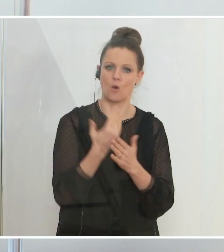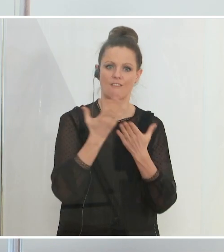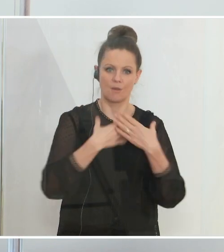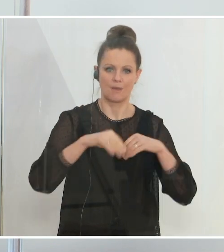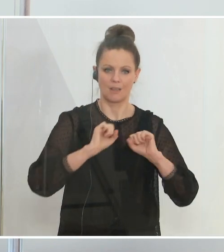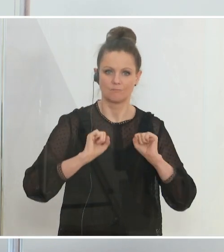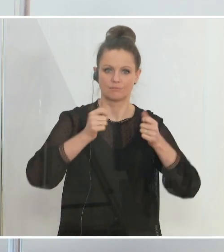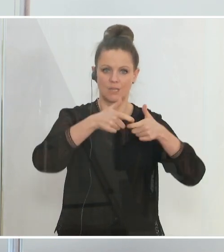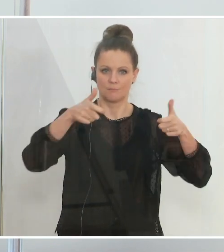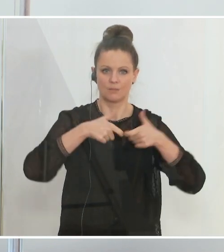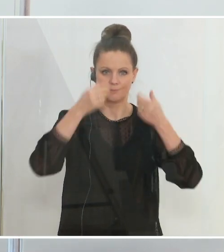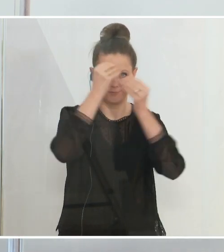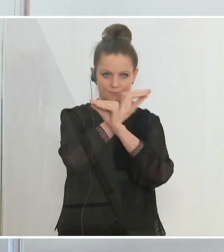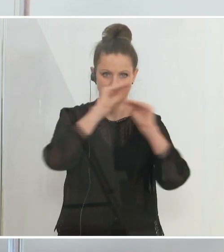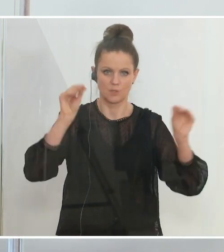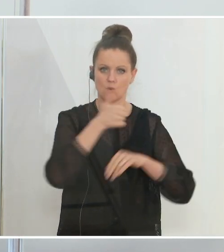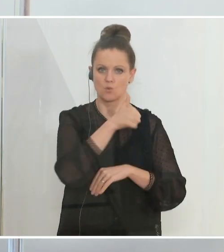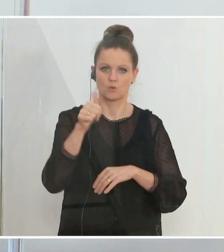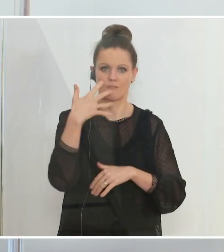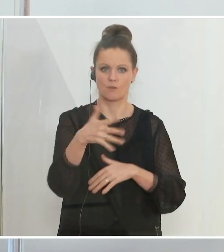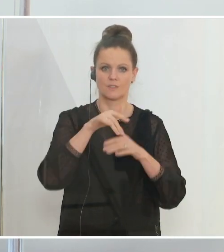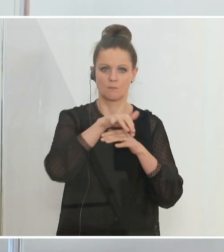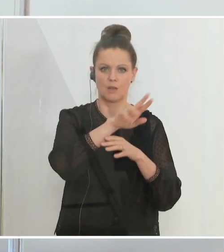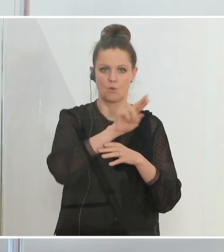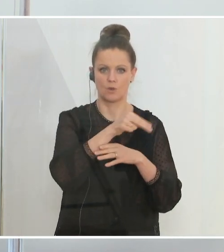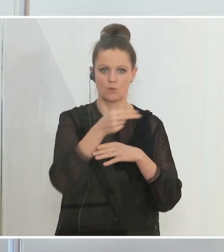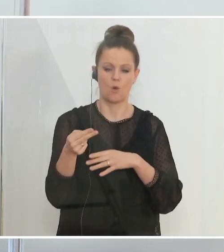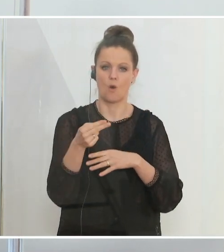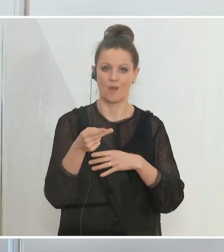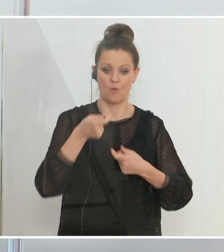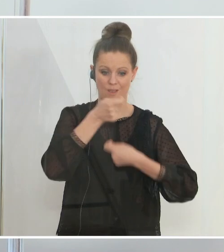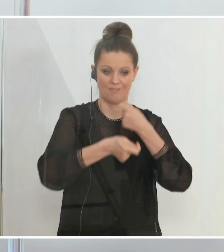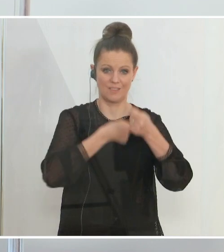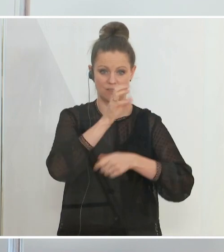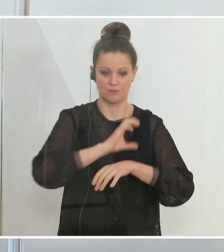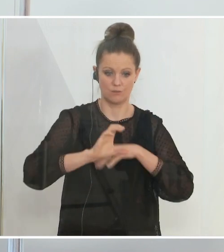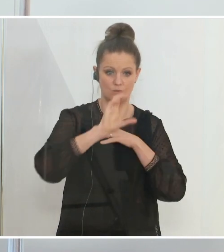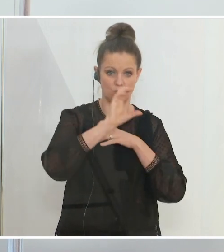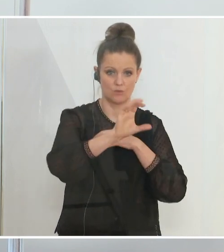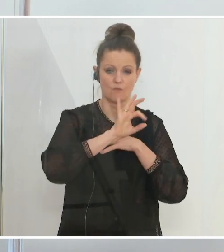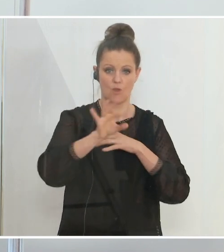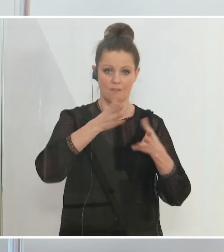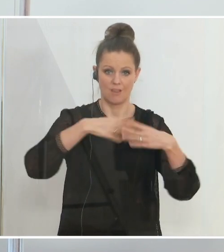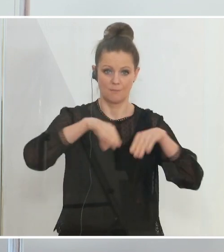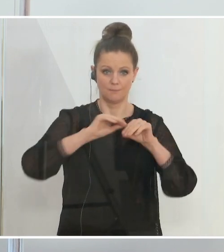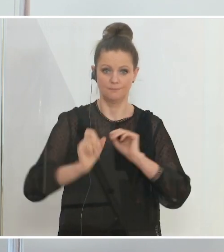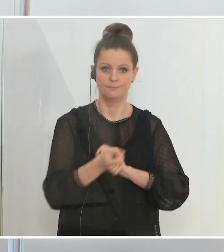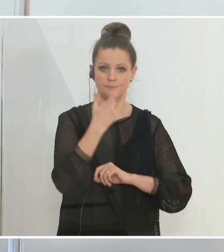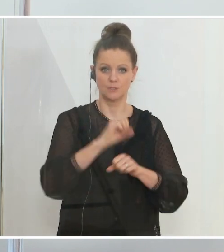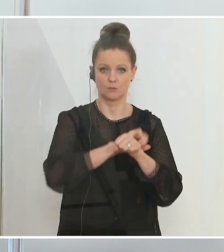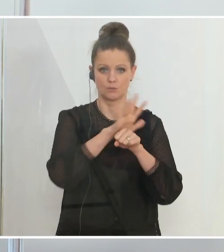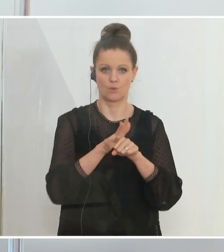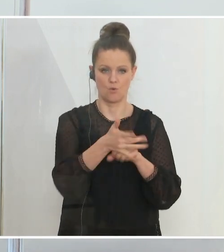neues Familienpaket, 150 Millionen Euro, die hier investiert werden für Familien, die besonders von